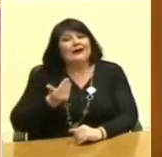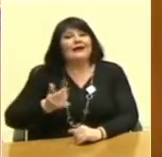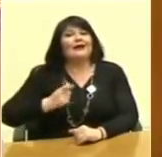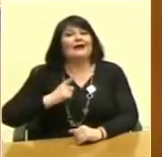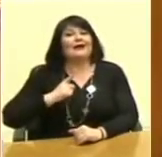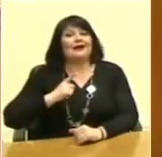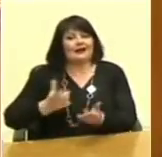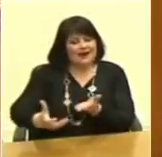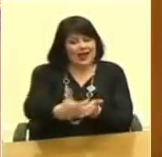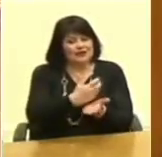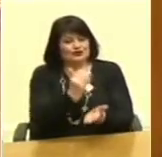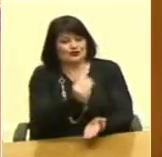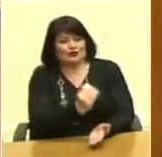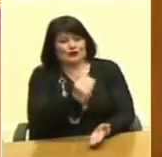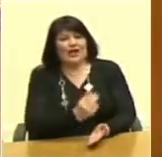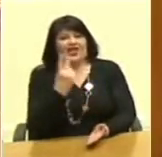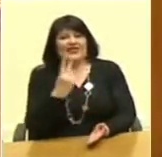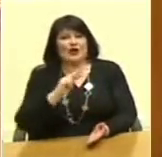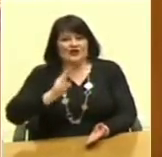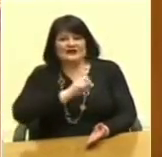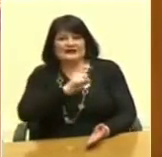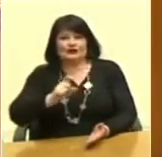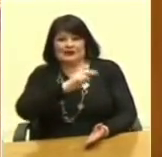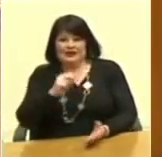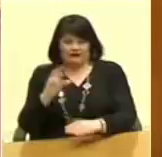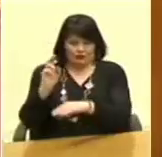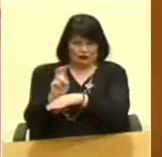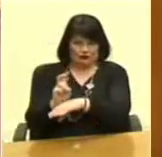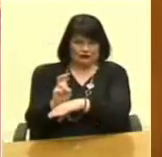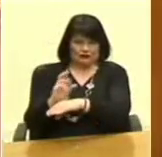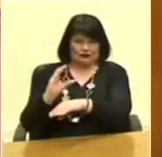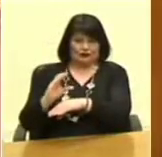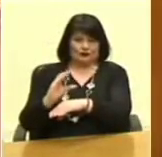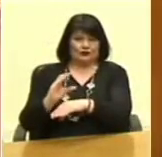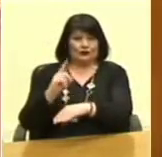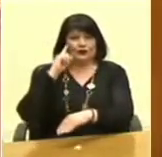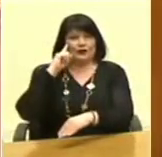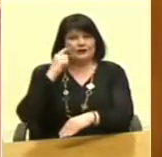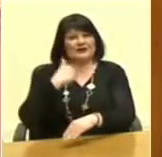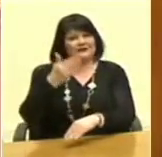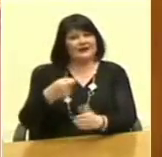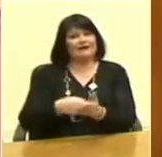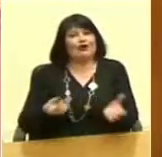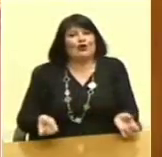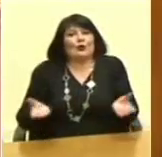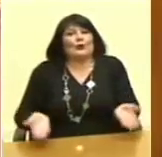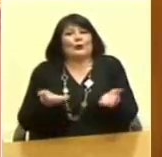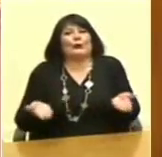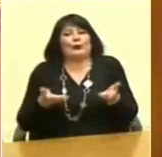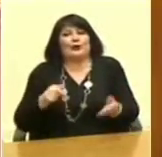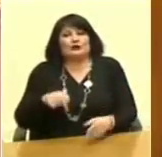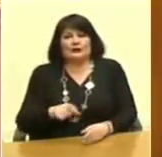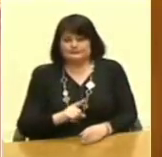έσοδα από αυτή τη μείωση περίπου 2 δις και με αυτά τα 2 δις υπολόγιζαν να κάνουν φορολογικές ελαφρύνσεις. Γι' αυτό τώρα δυσκολεύονται να